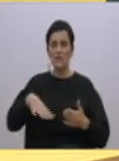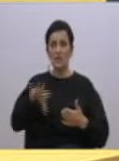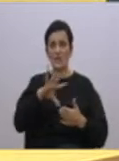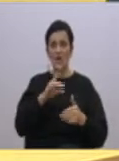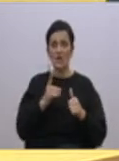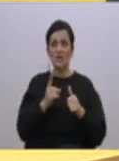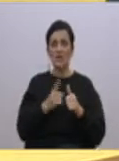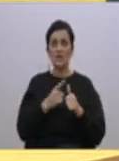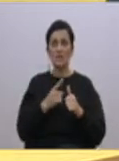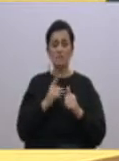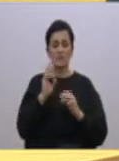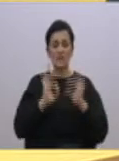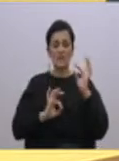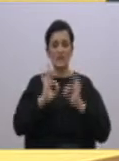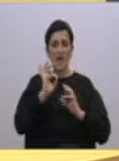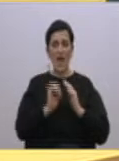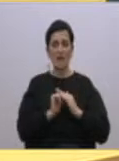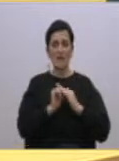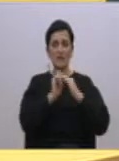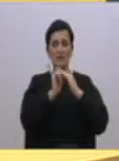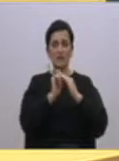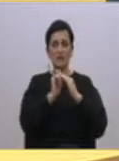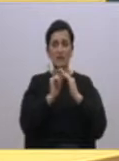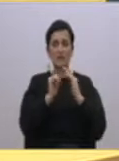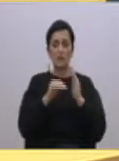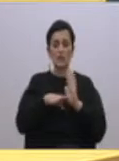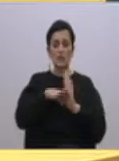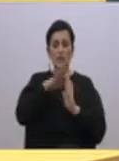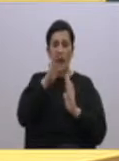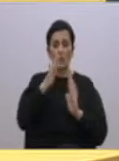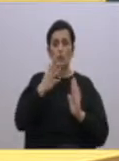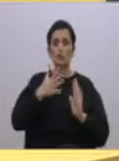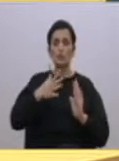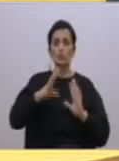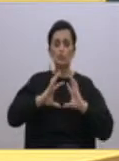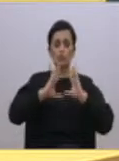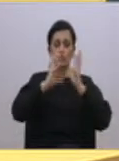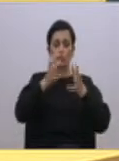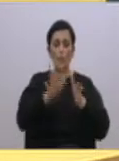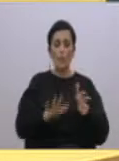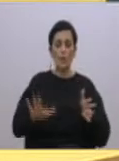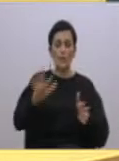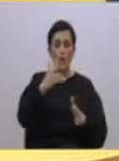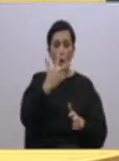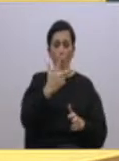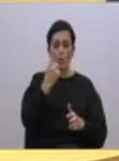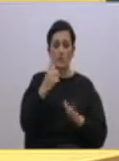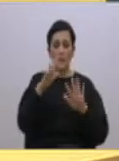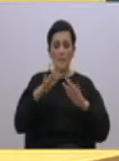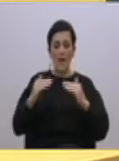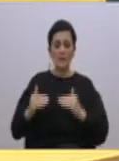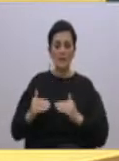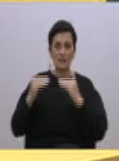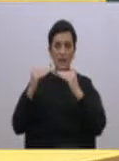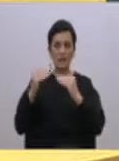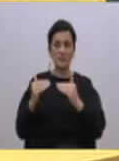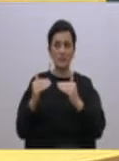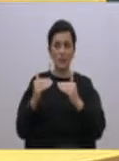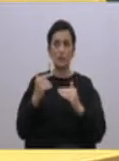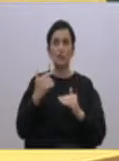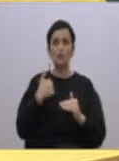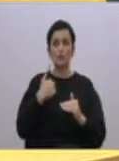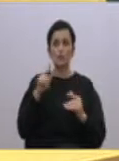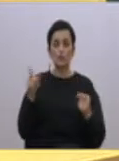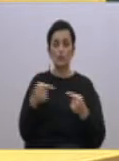რეიტინგი გაიუმჯობესა და მსოფლიო ქვეყნებს შორის 31 ადგილზე გადაინაცვლა. შესაბამისად, ჩვენი ქვეყანა